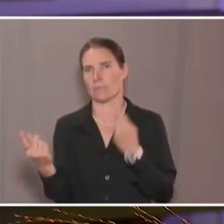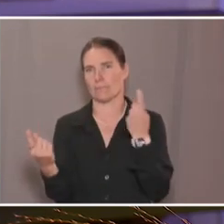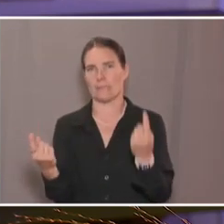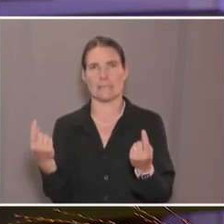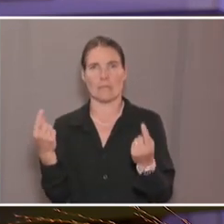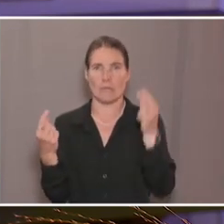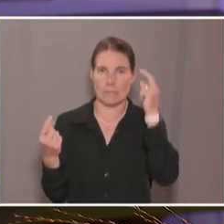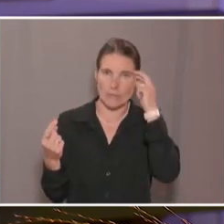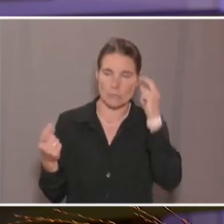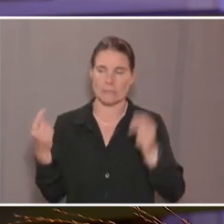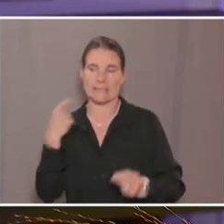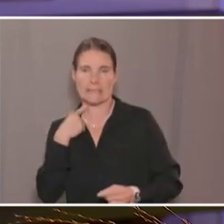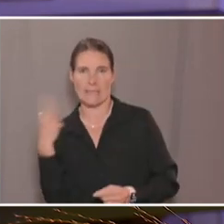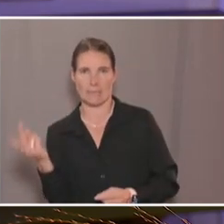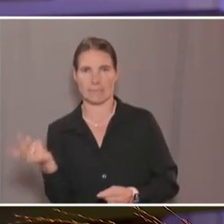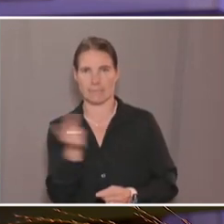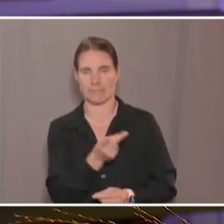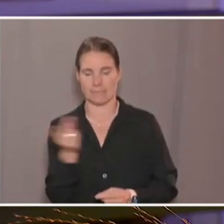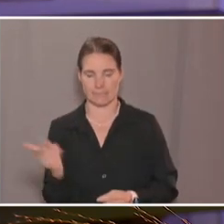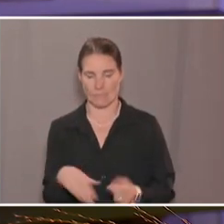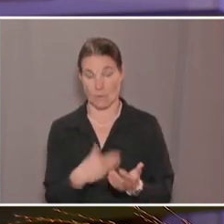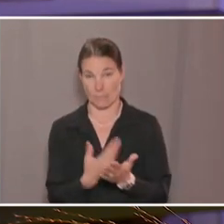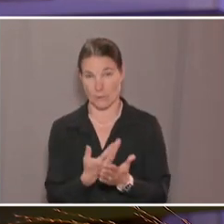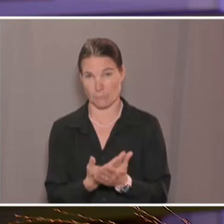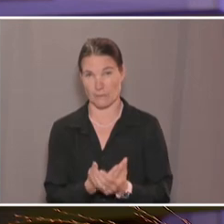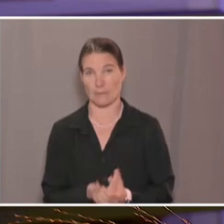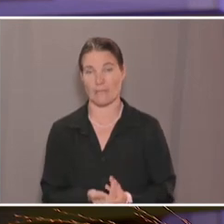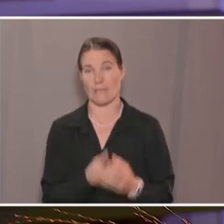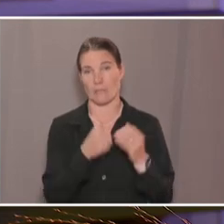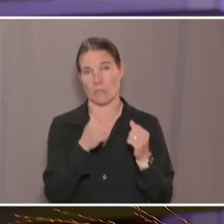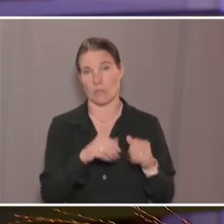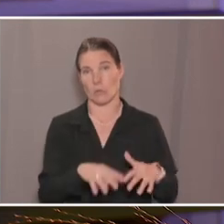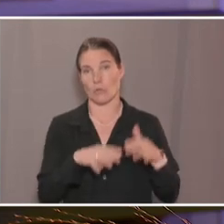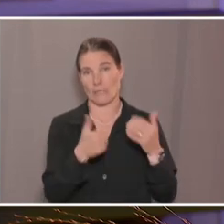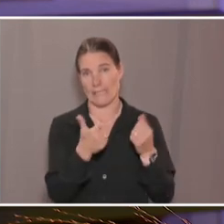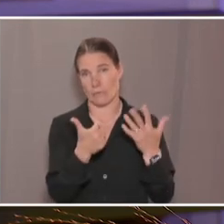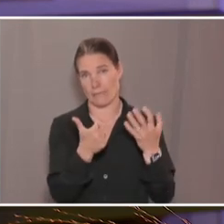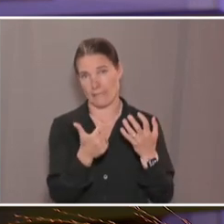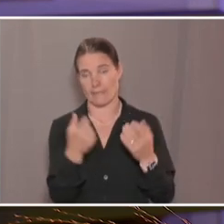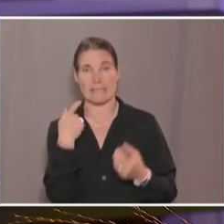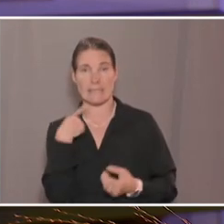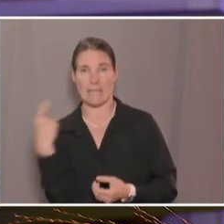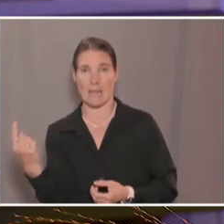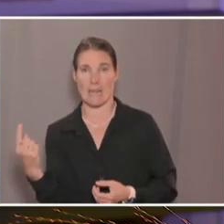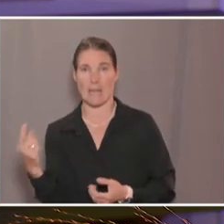in Flensburg und Kiel. Beispielsweise sollte 1961 in Kiel ein